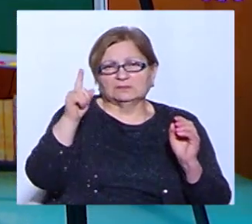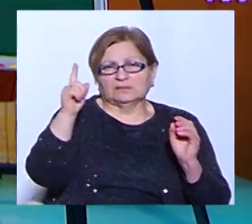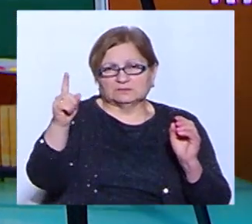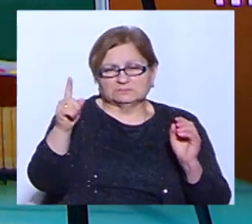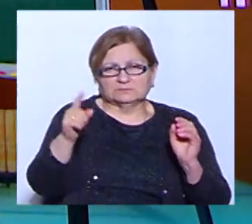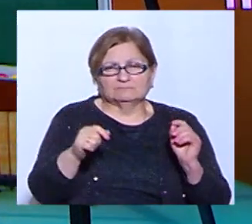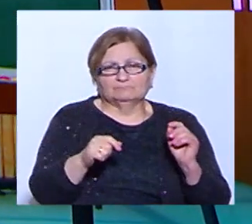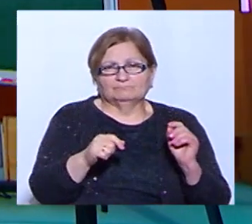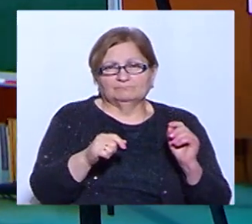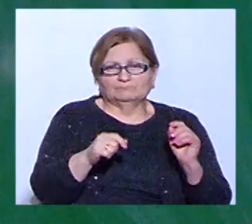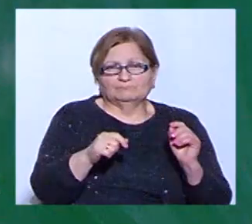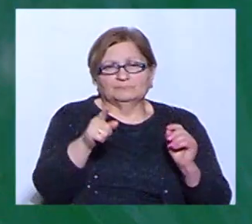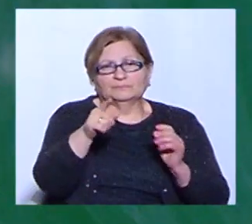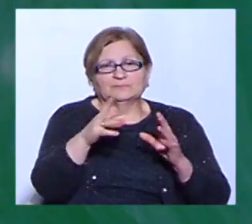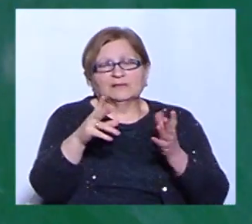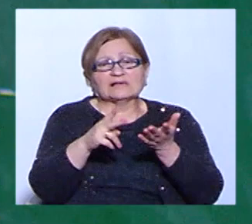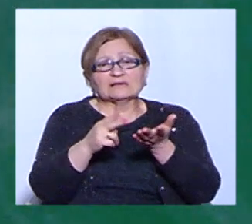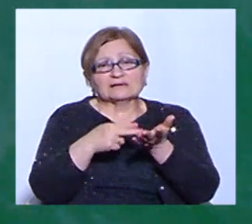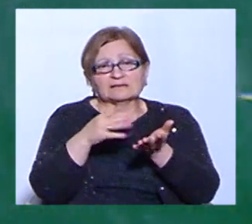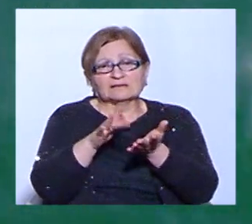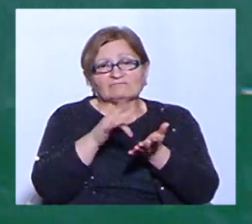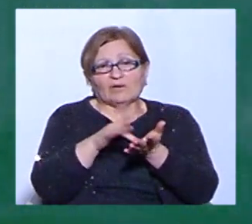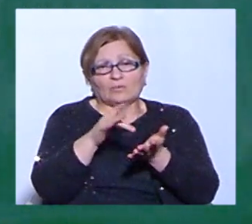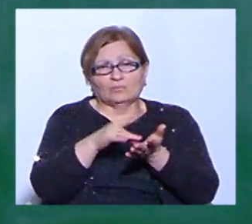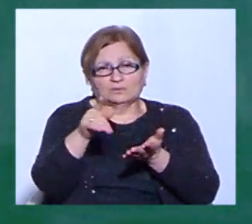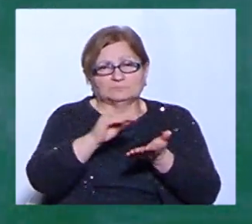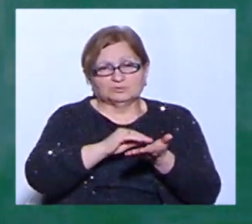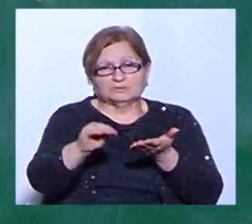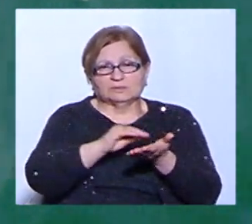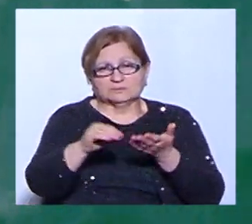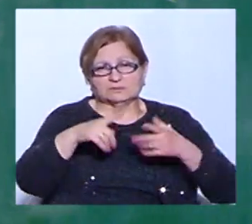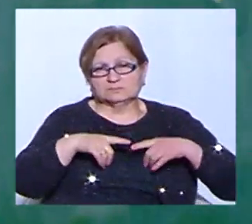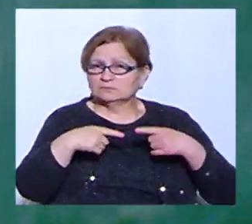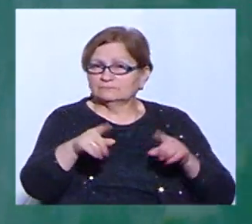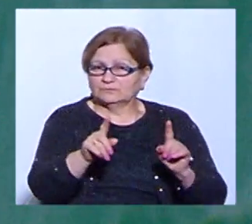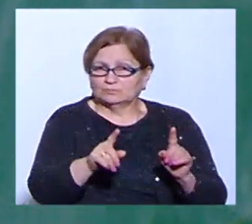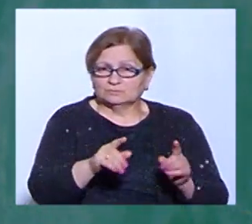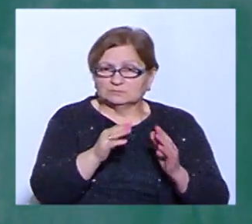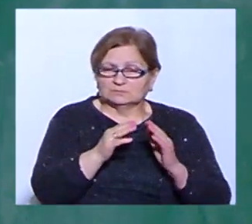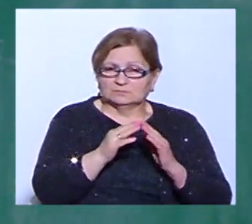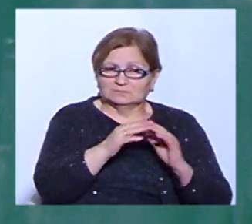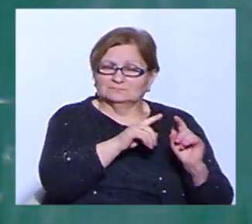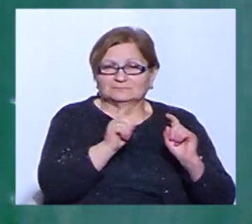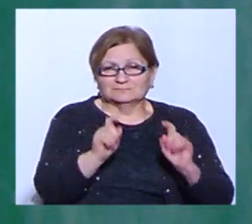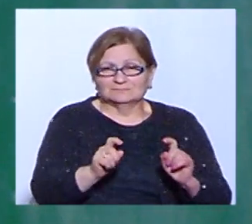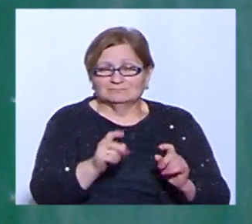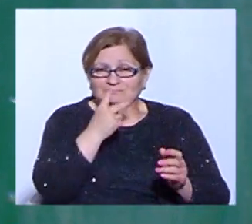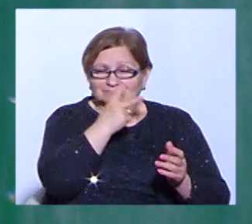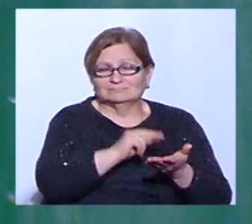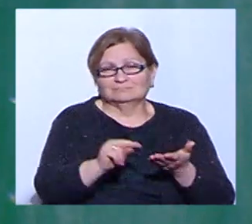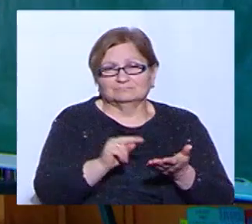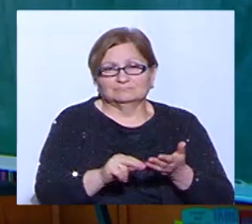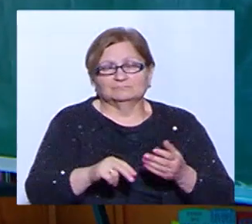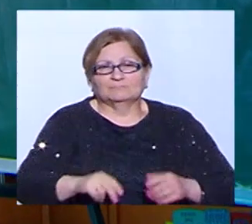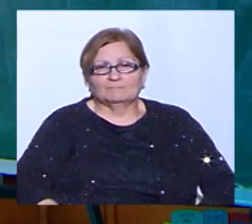0.1. იმუშავეთ რვეულებში ჩემთან ერთად. ეხლა მე აღარ ჩავწერ სპეციალურად და იმედი მაქვს, რომ თქვენ რვეულებთან შეხეთხართ ახლა და